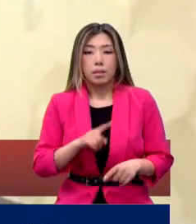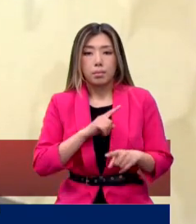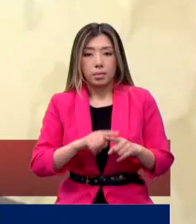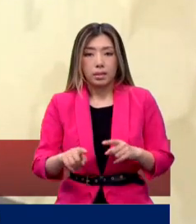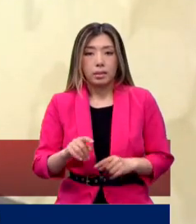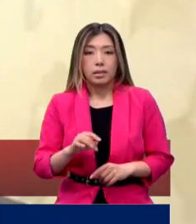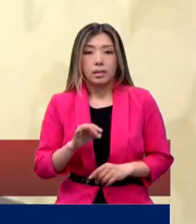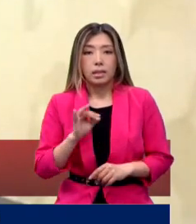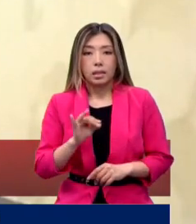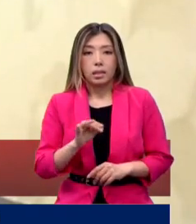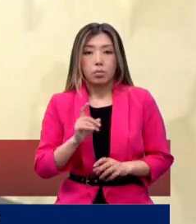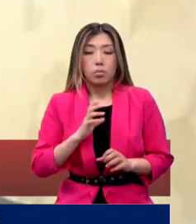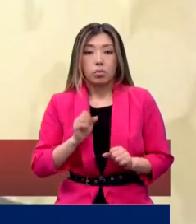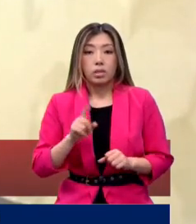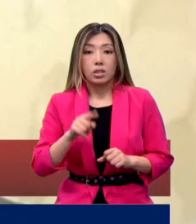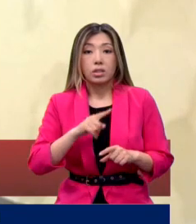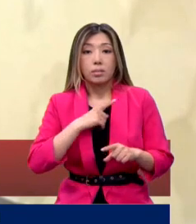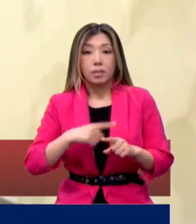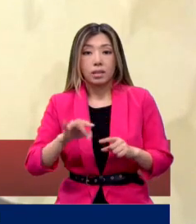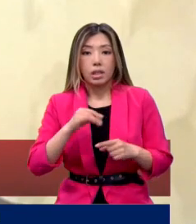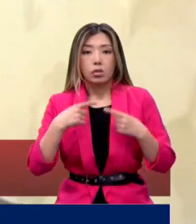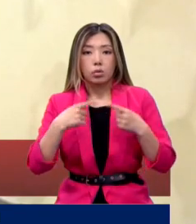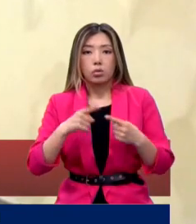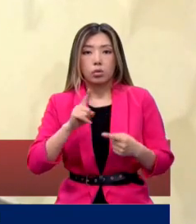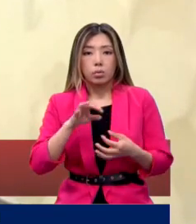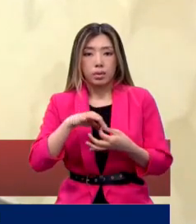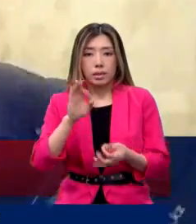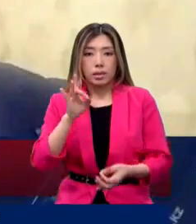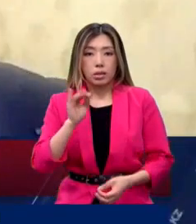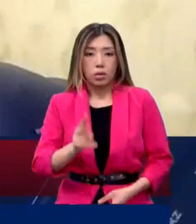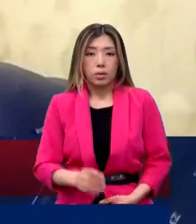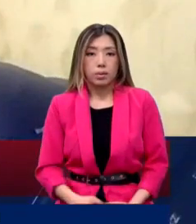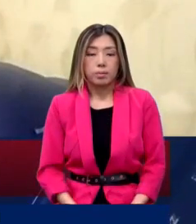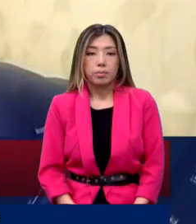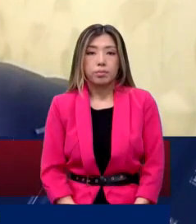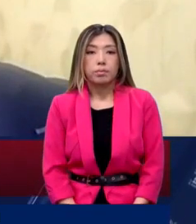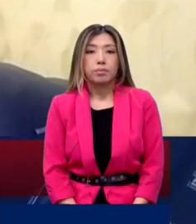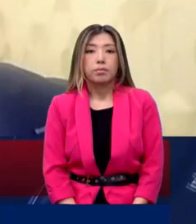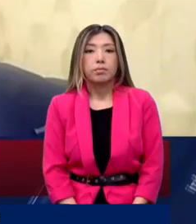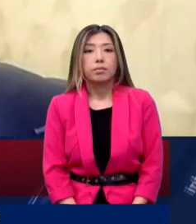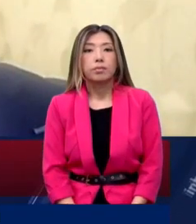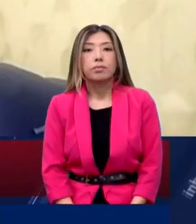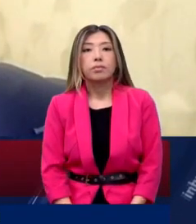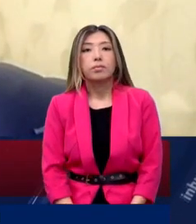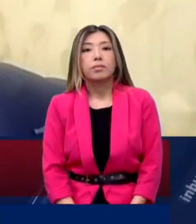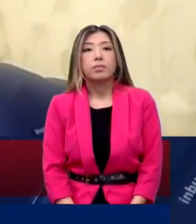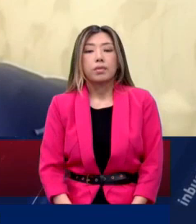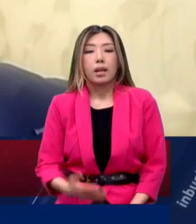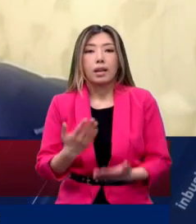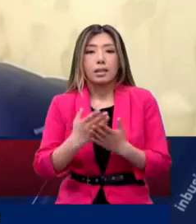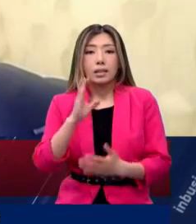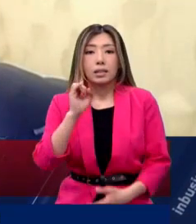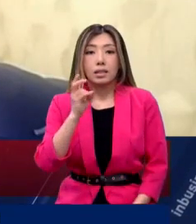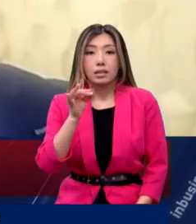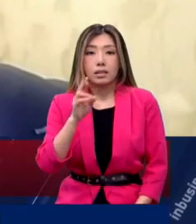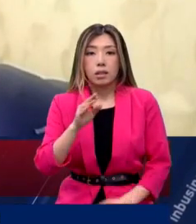быстро, и не просто даже быстро, а точно в срок. Ануар, ну а без относительно санкций, что сегодня объективно тормозит